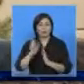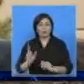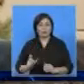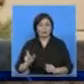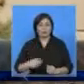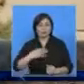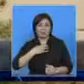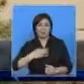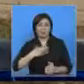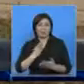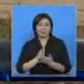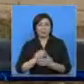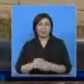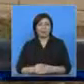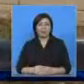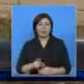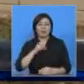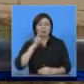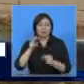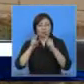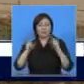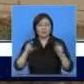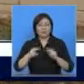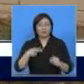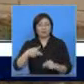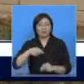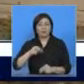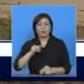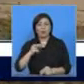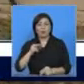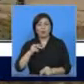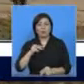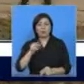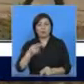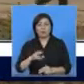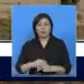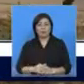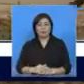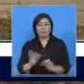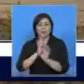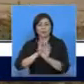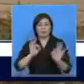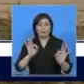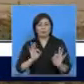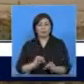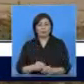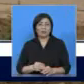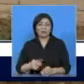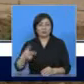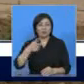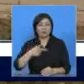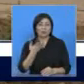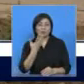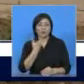ерекше маңызға ие. Жасыл шырша глаука кебап деп аталады. Оның түсінің ерекшелігі көгілдір, ақшыл көгілдір түсті болып